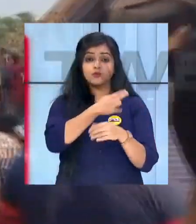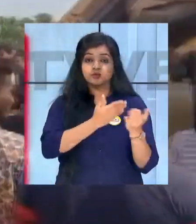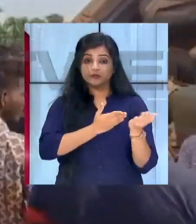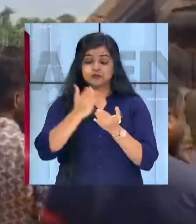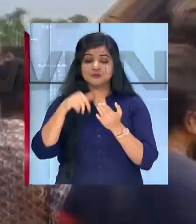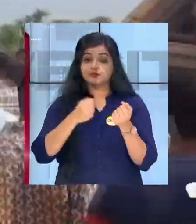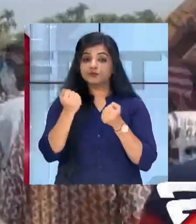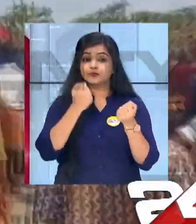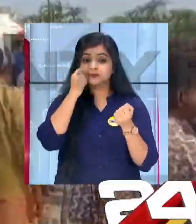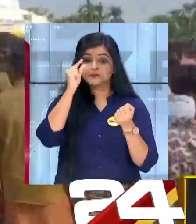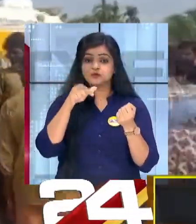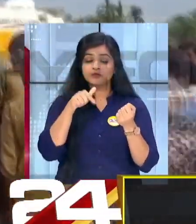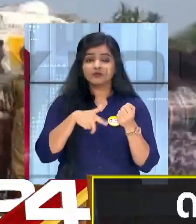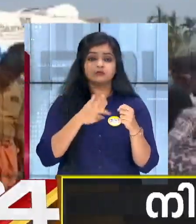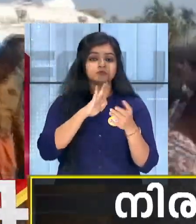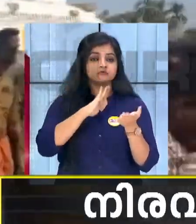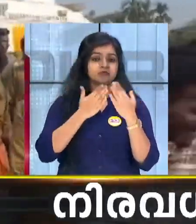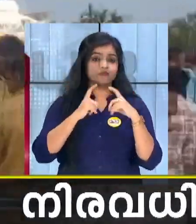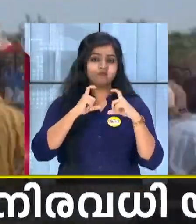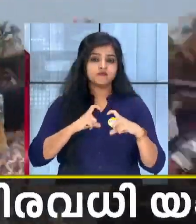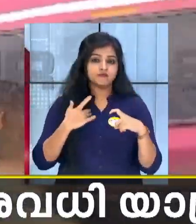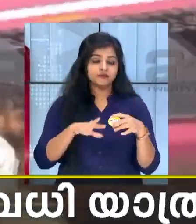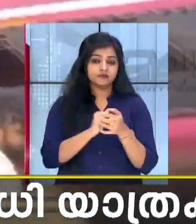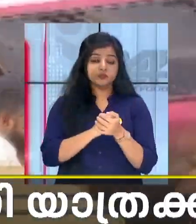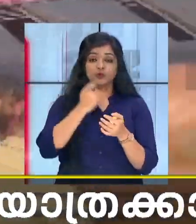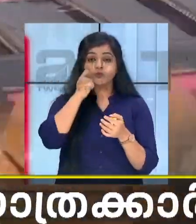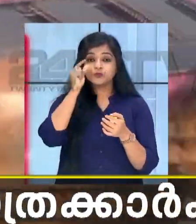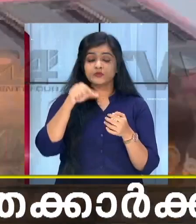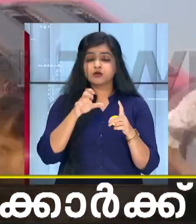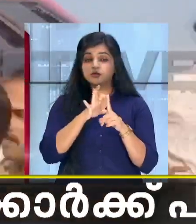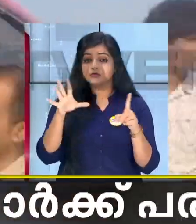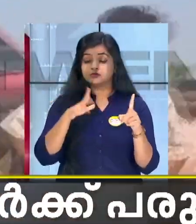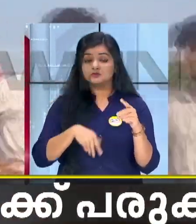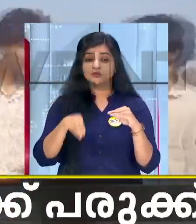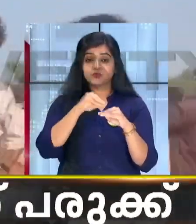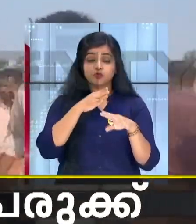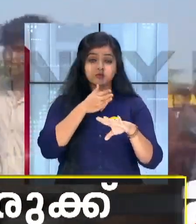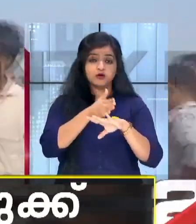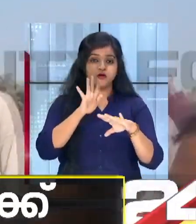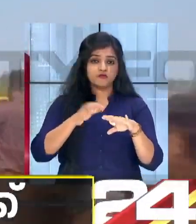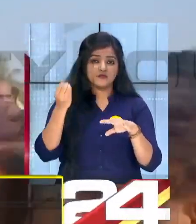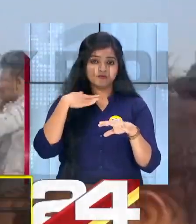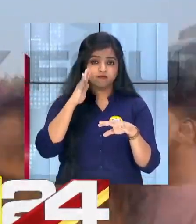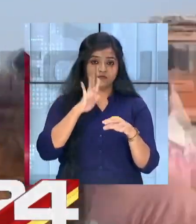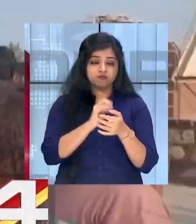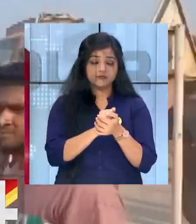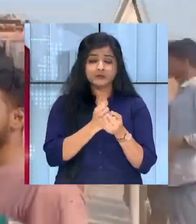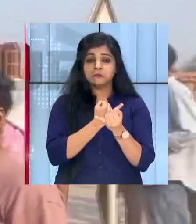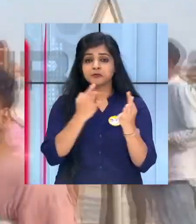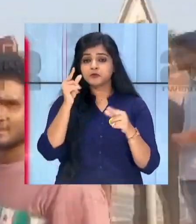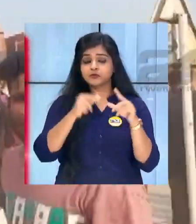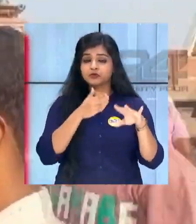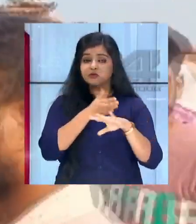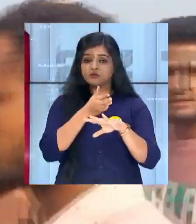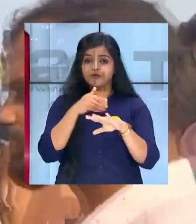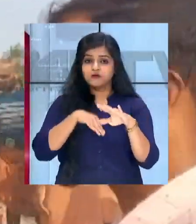സ്വദേശി ചേതൻ കുമാറിന്റെ മരണം സ്ഥിരീകരിച്ചു. ഒരു യാത്രക്കാരന് ഗുരുതരമായ പരിക്കുണ്ടെന്നാണ് നമുക്ക് മനസ്സിലാക്കാൻ കഴിയുന്ന വിവരം. നിരവധി പേർക്ക്